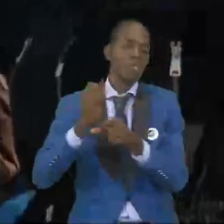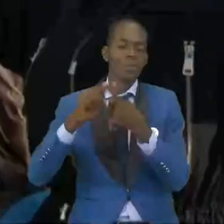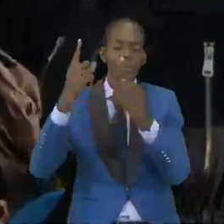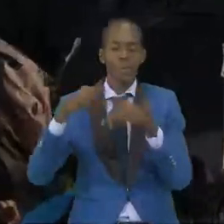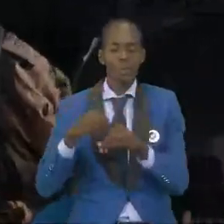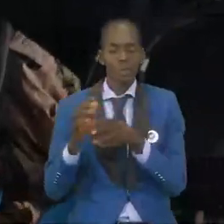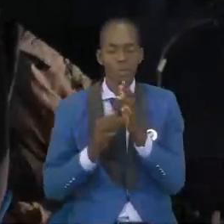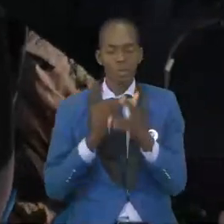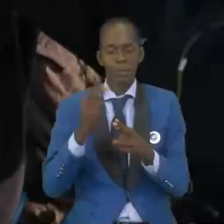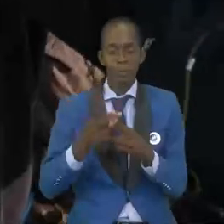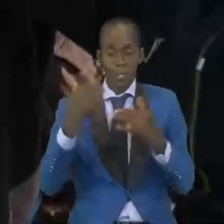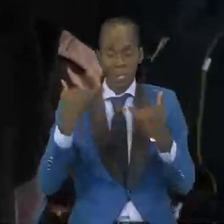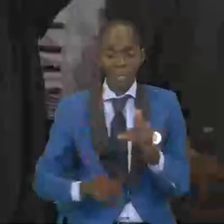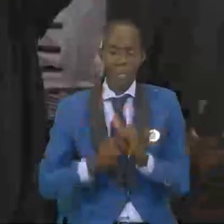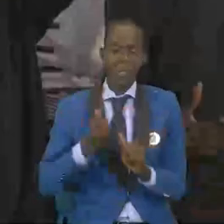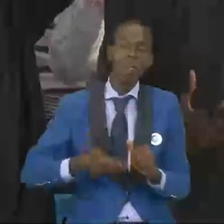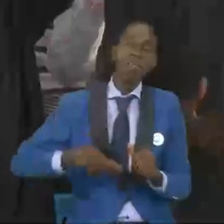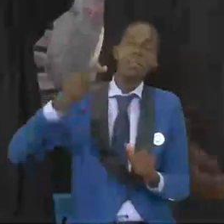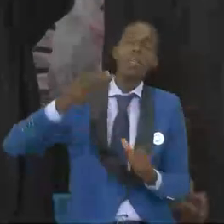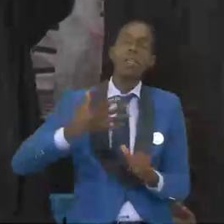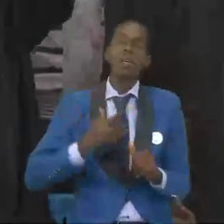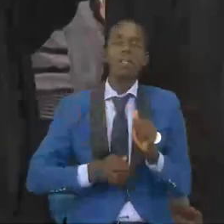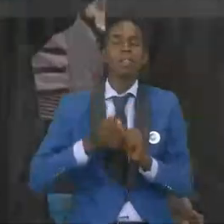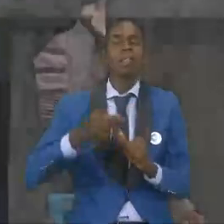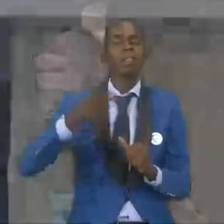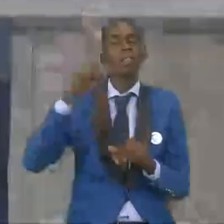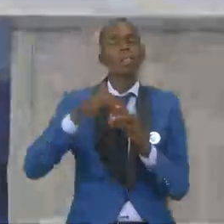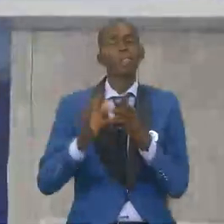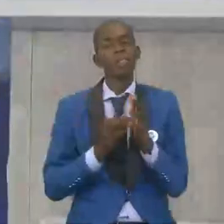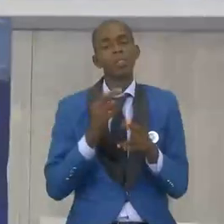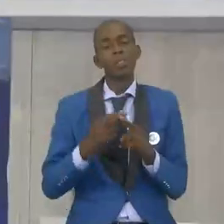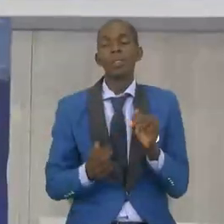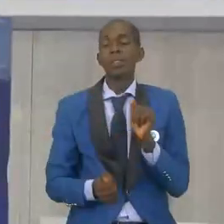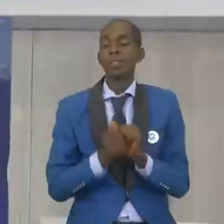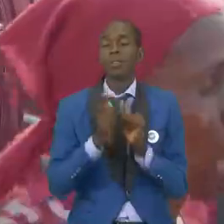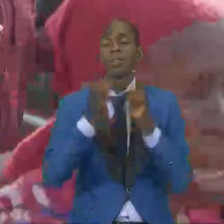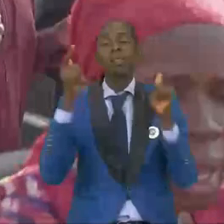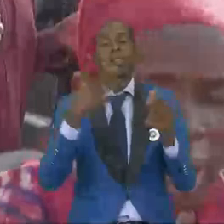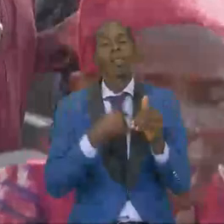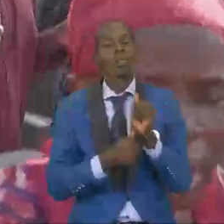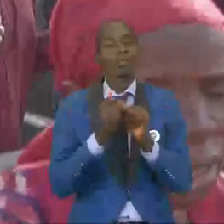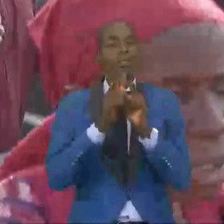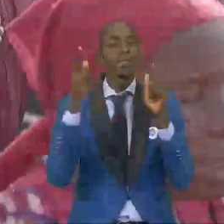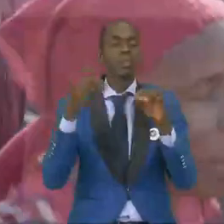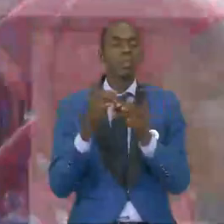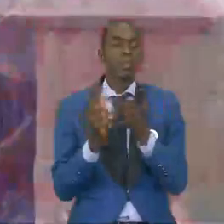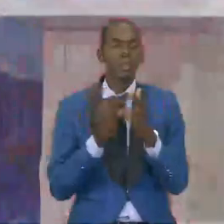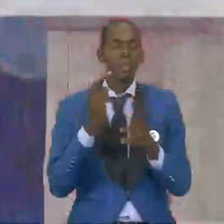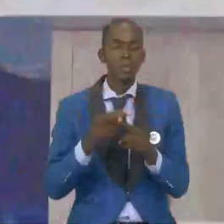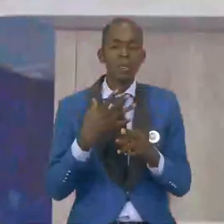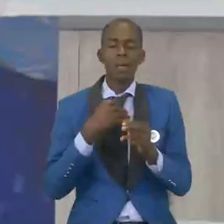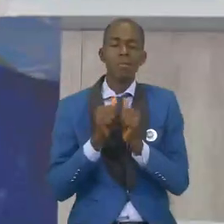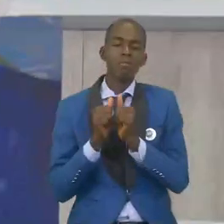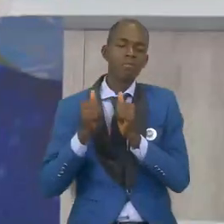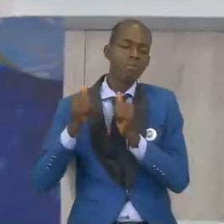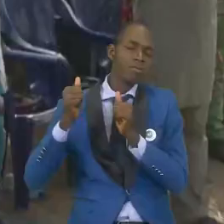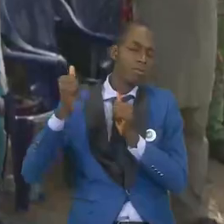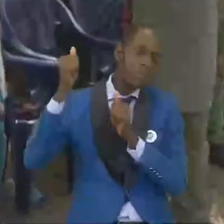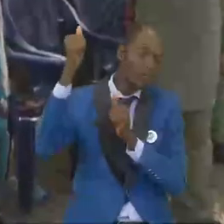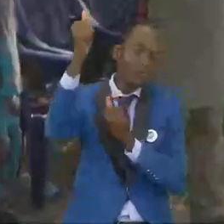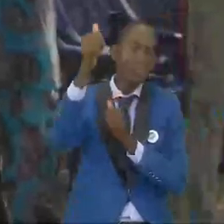Je te verrai dans les années à venir, plus élevé, plus haut, plus grand et